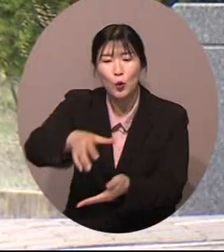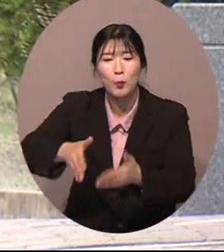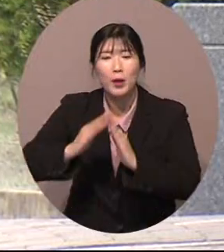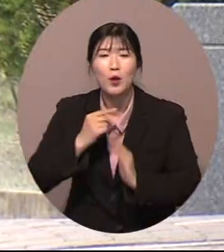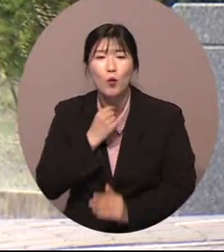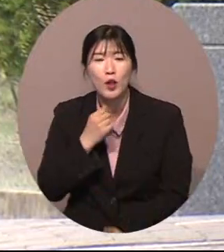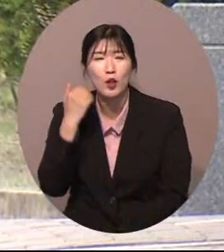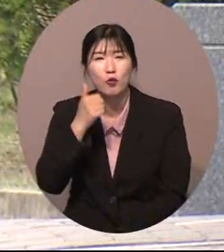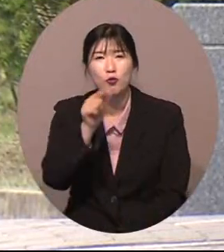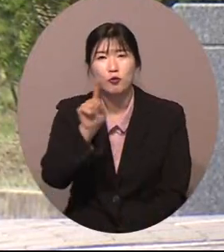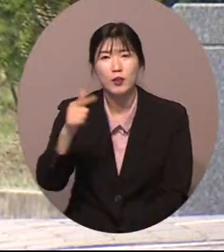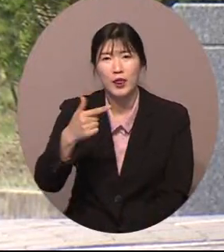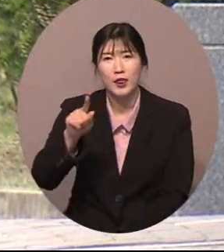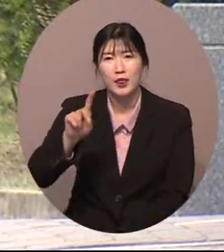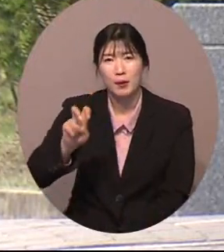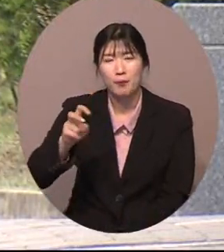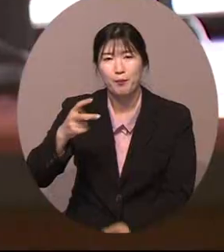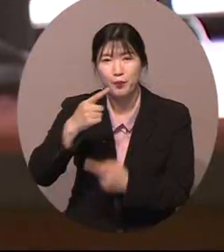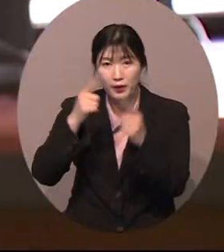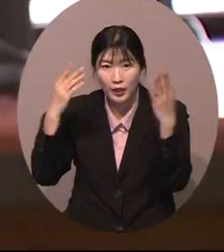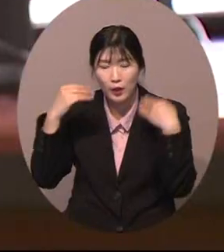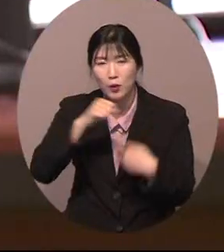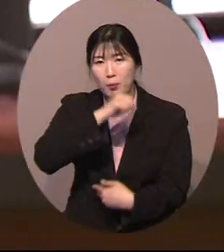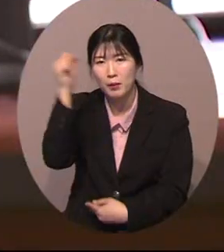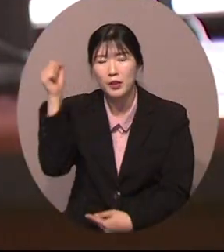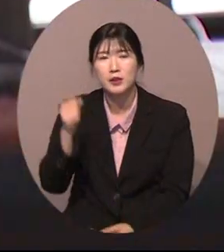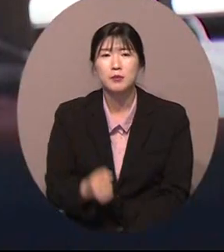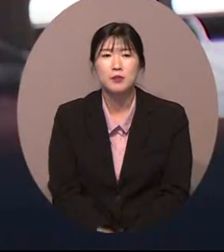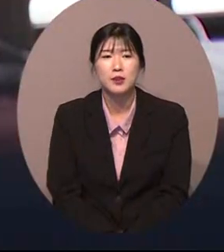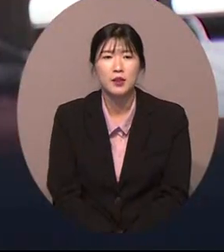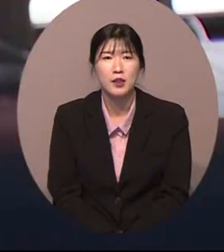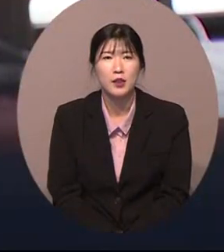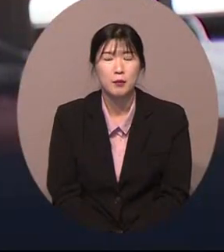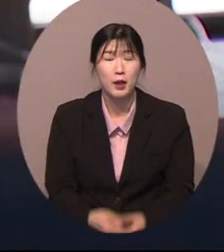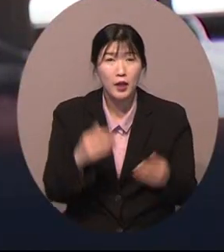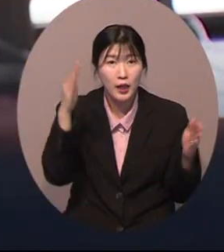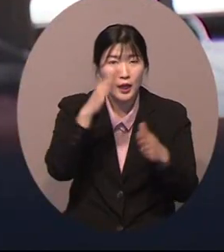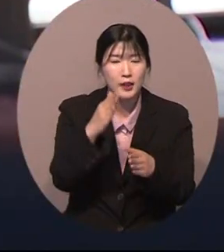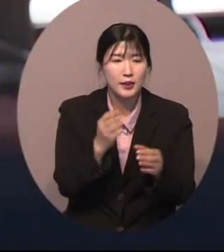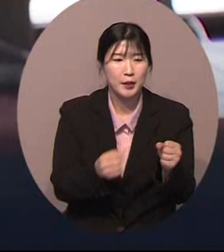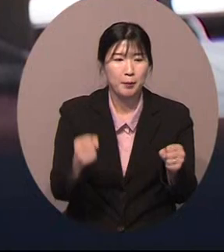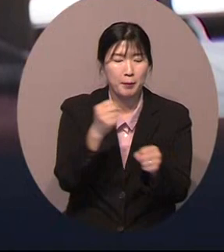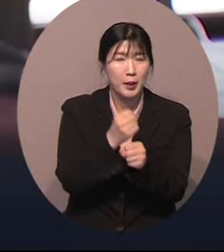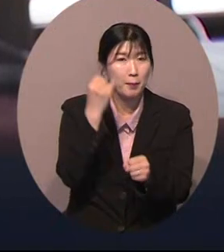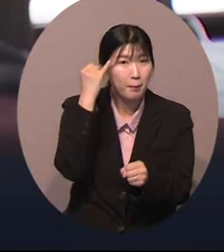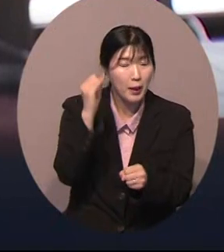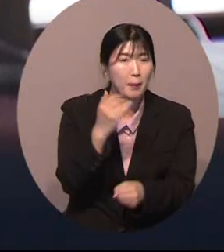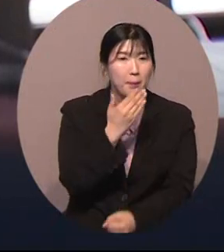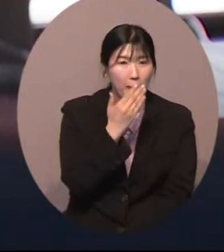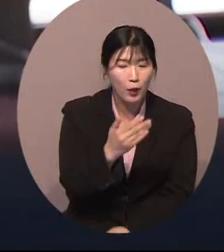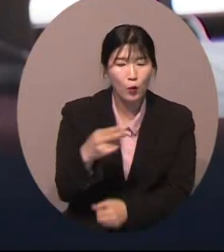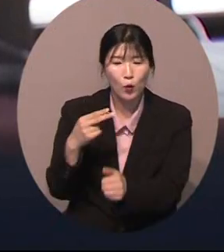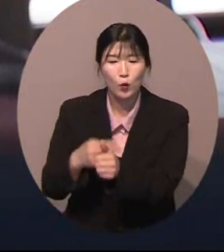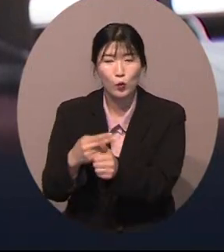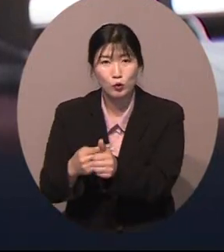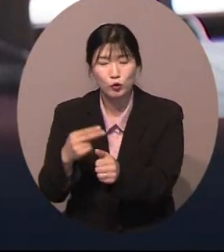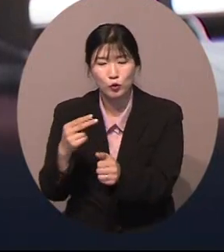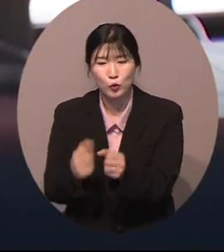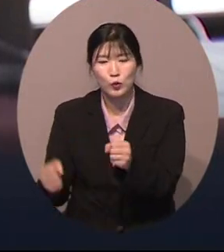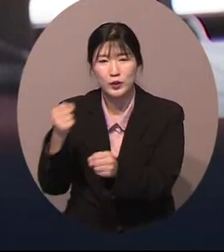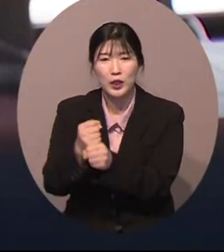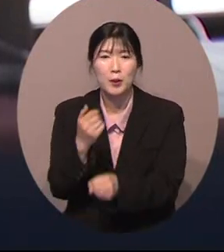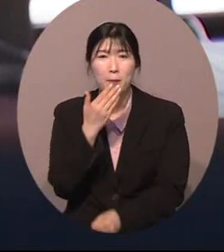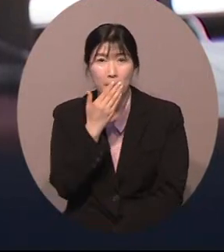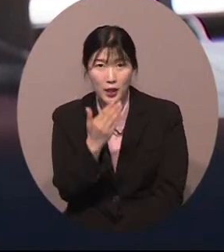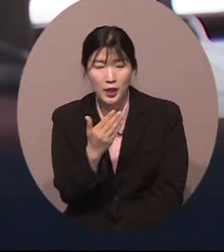한남대가 유일하게 선정됐습니다 학생들이 또 이제 창업할 수 있고 또 교수들도 창업할 수 있고